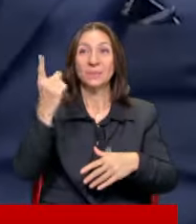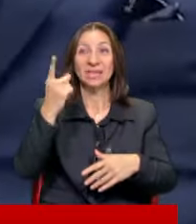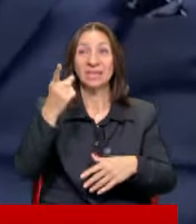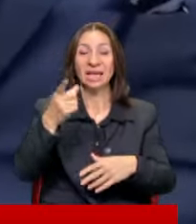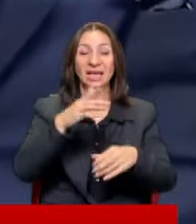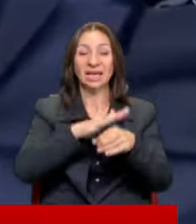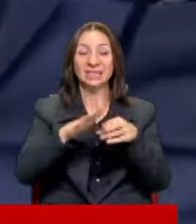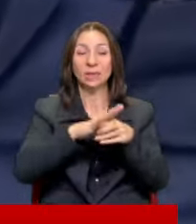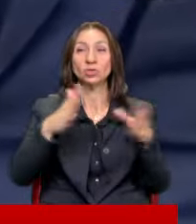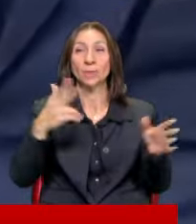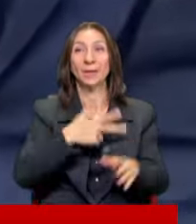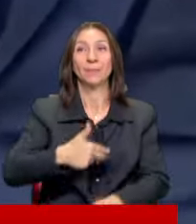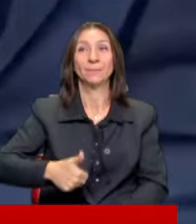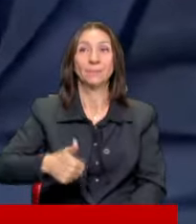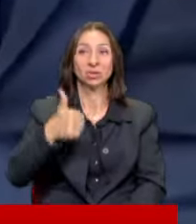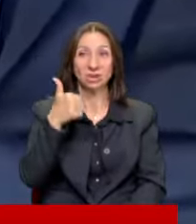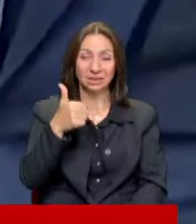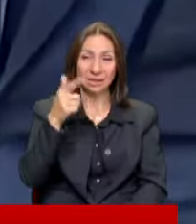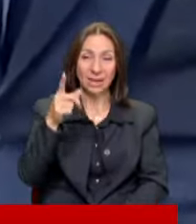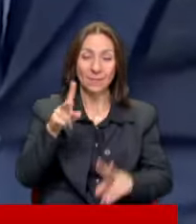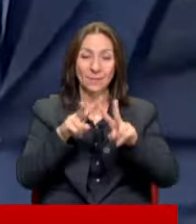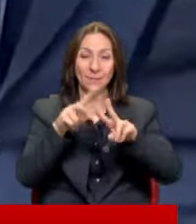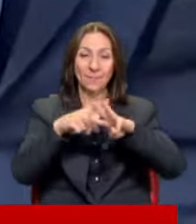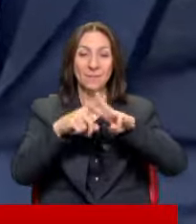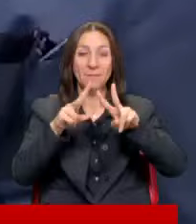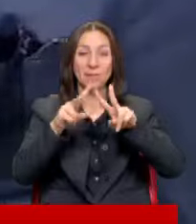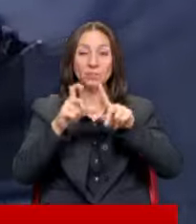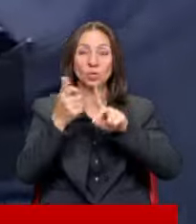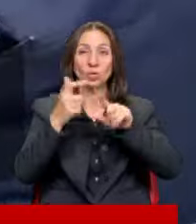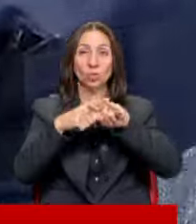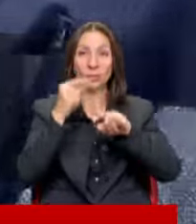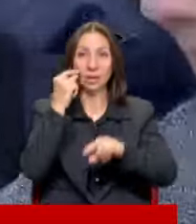de Kayseri Büyükşehir Belediye Başkanı Memduh